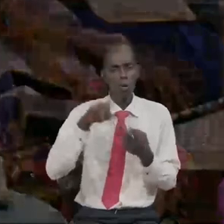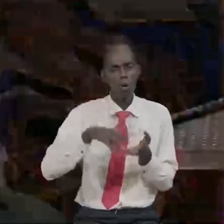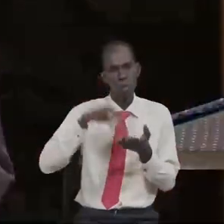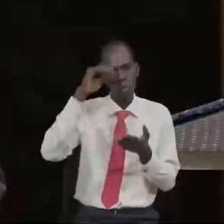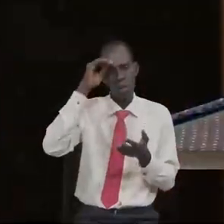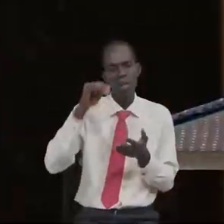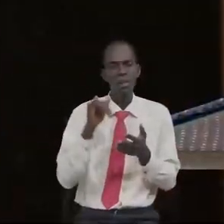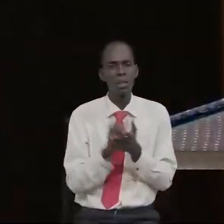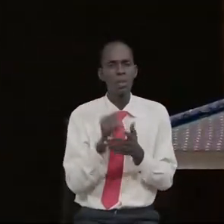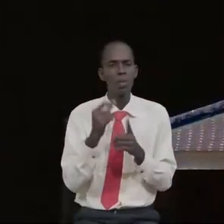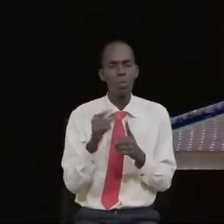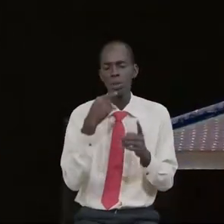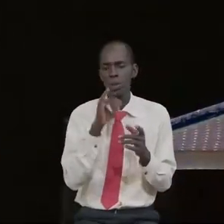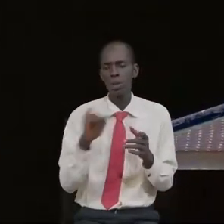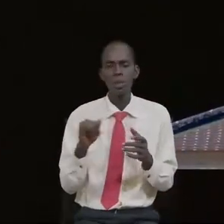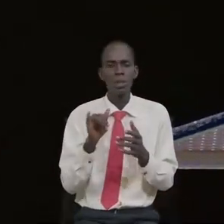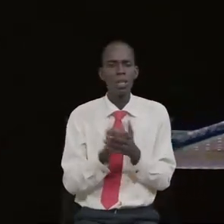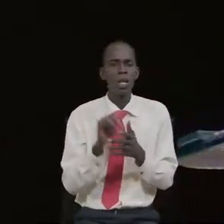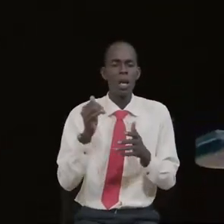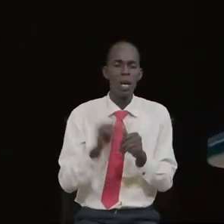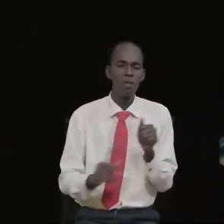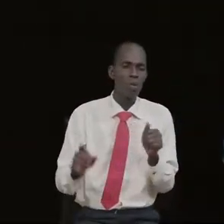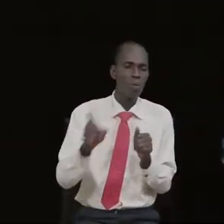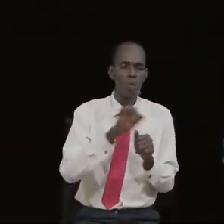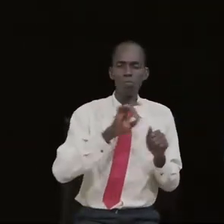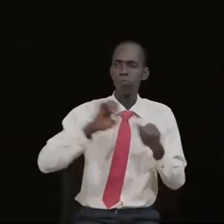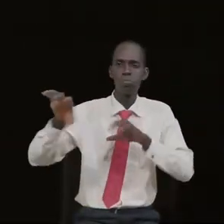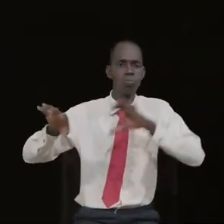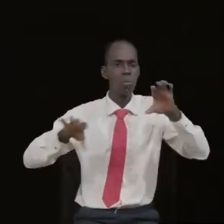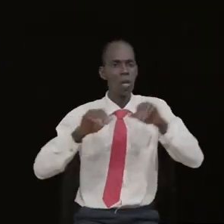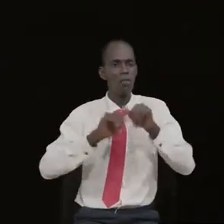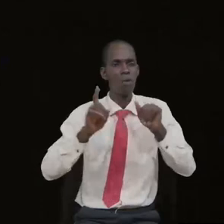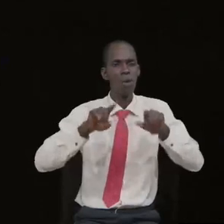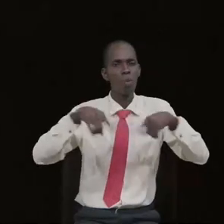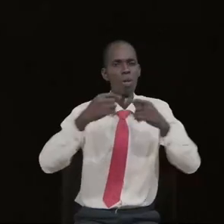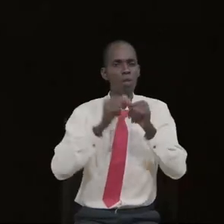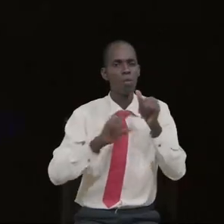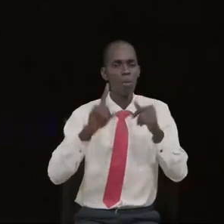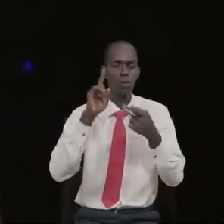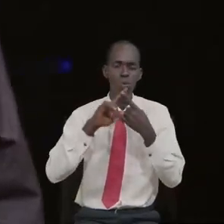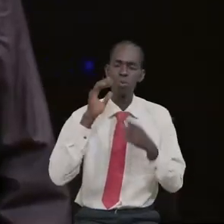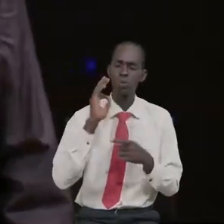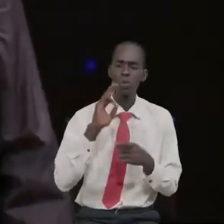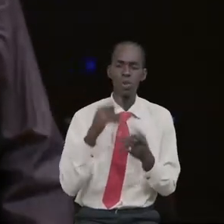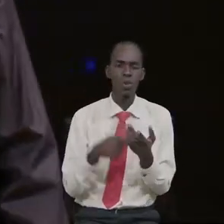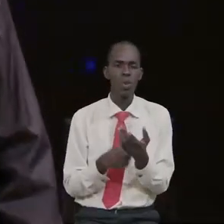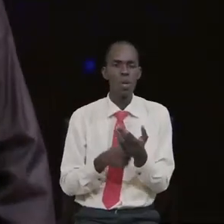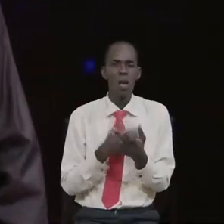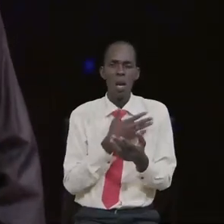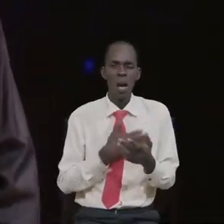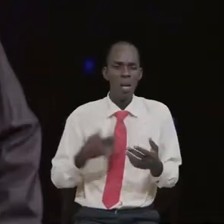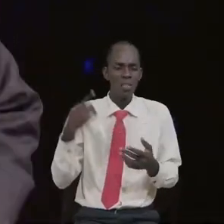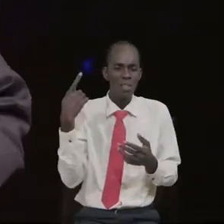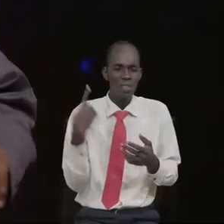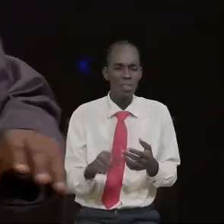Tous ceux qui se dispersaient à l'aide de lui en lieu et prêchant la parole. Alors, vous avez appris de la pureté,